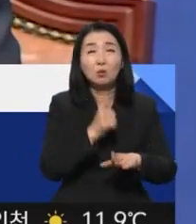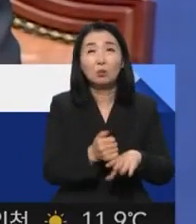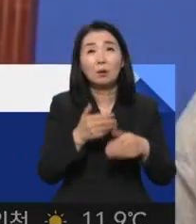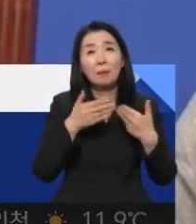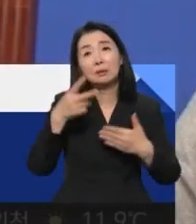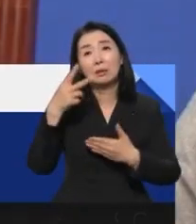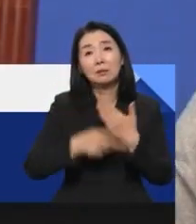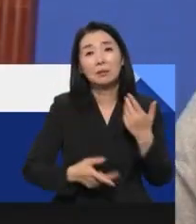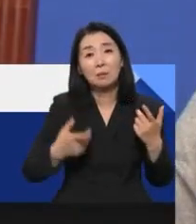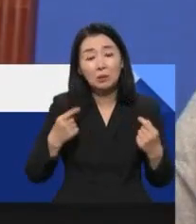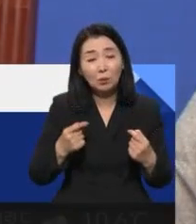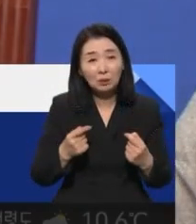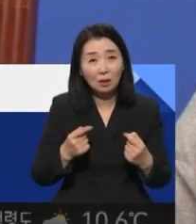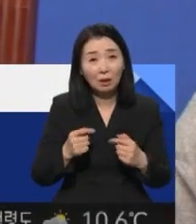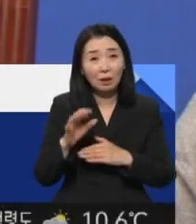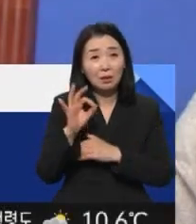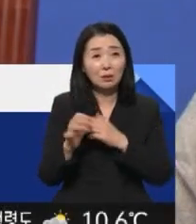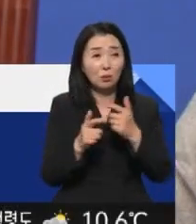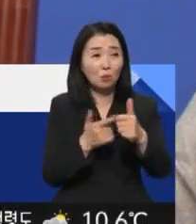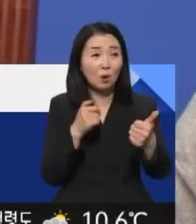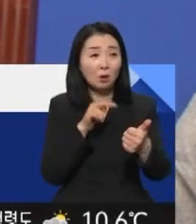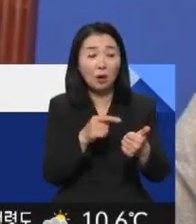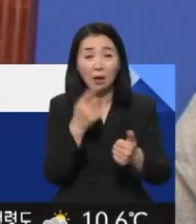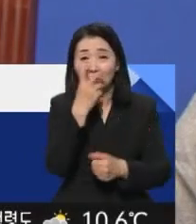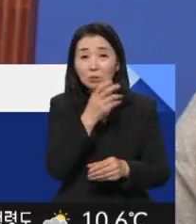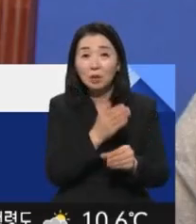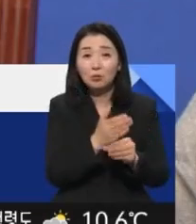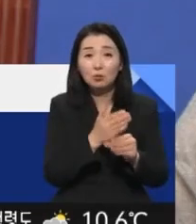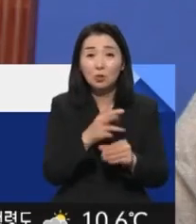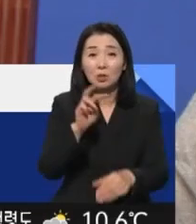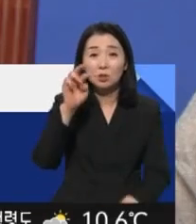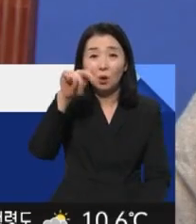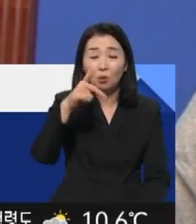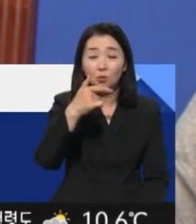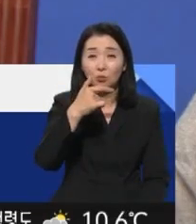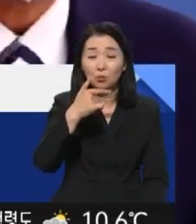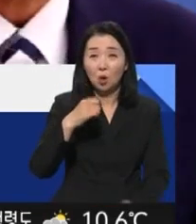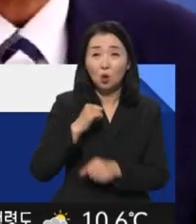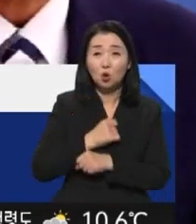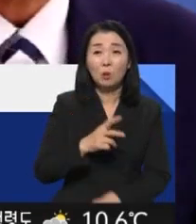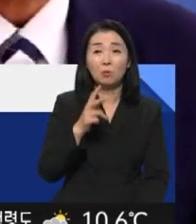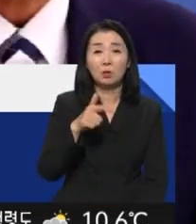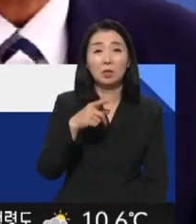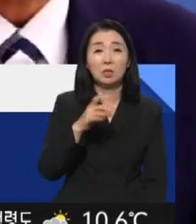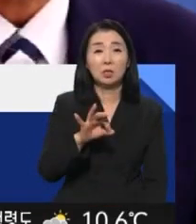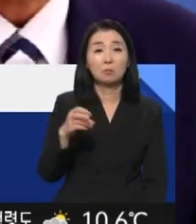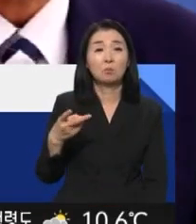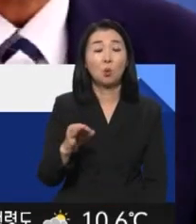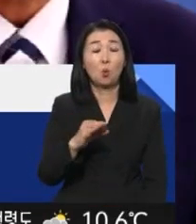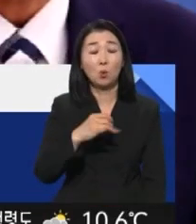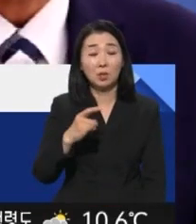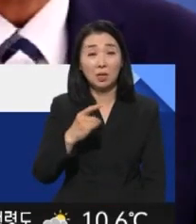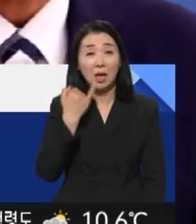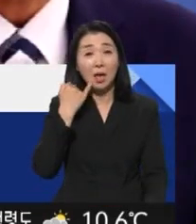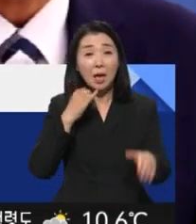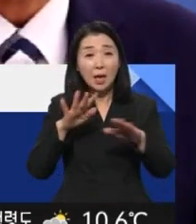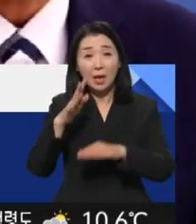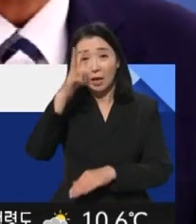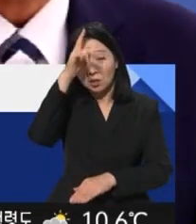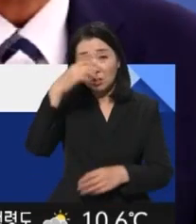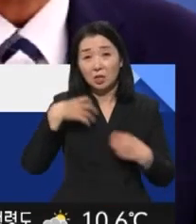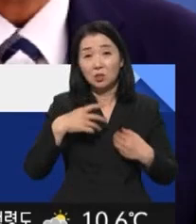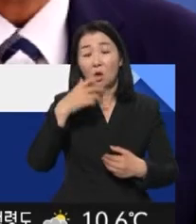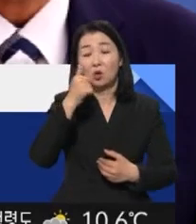치닫고 있습니다. 서해 공무원 사건을 수사 중인 검찰이 서욱 전 국방부 장관과 김홍희 전 해양경찰청장